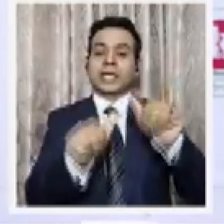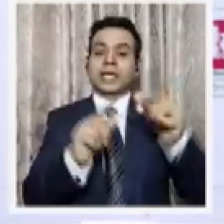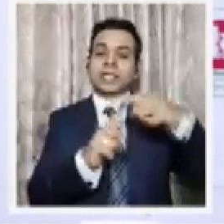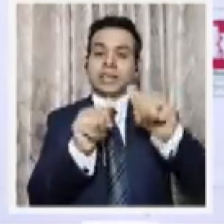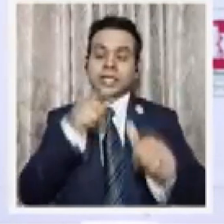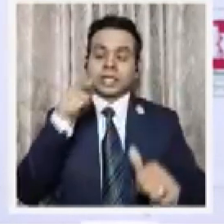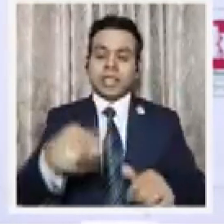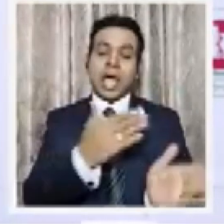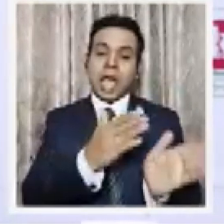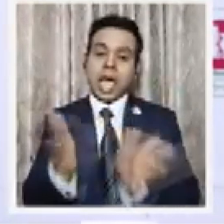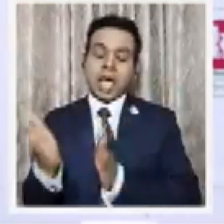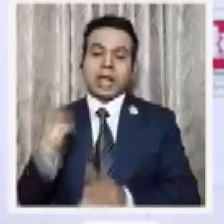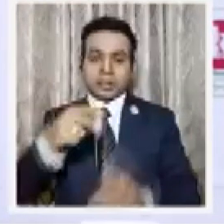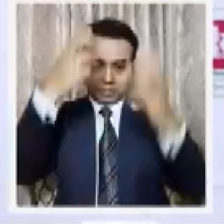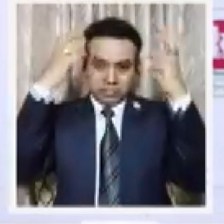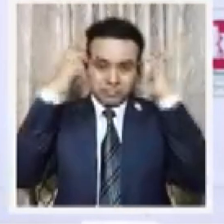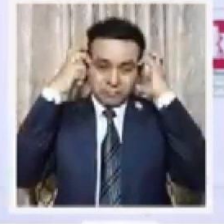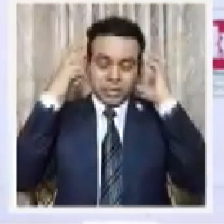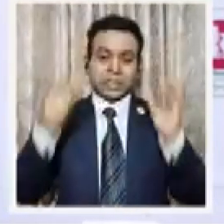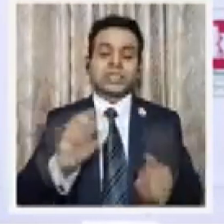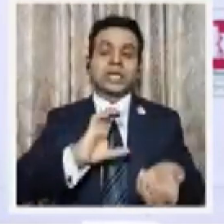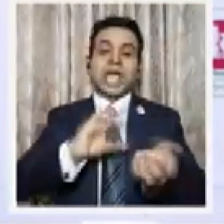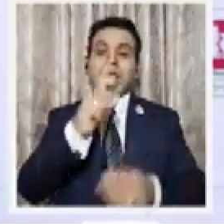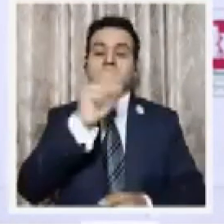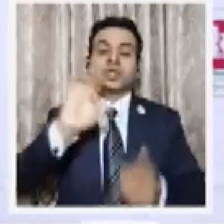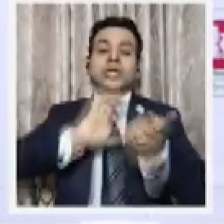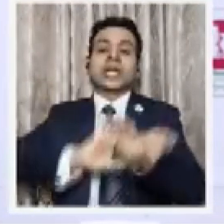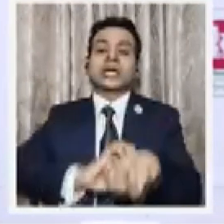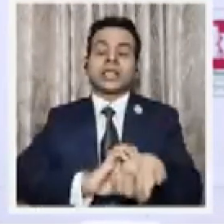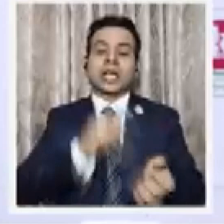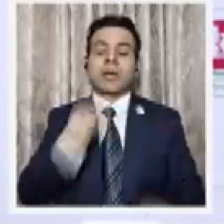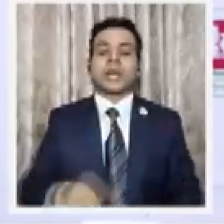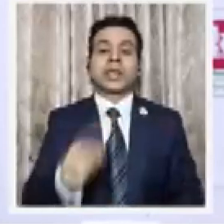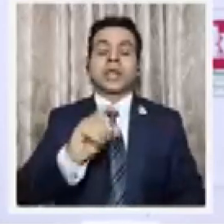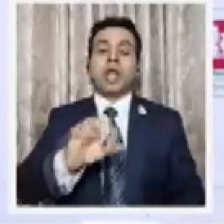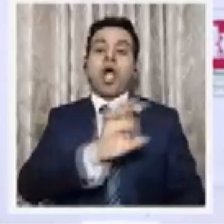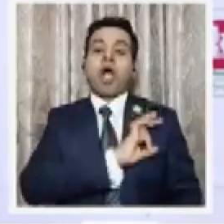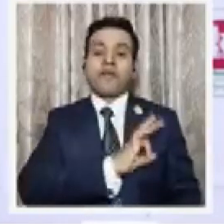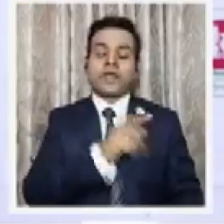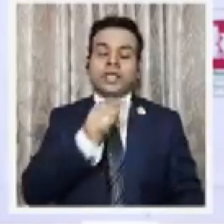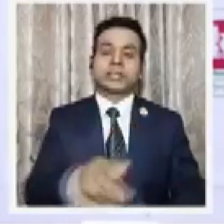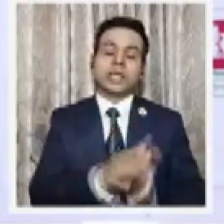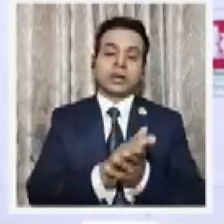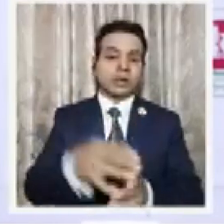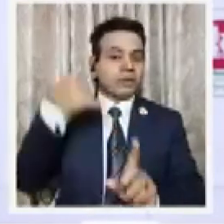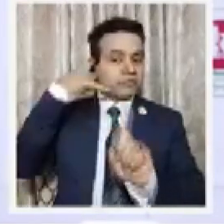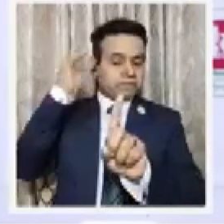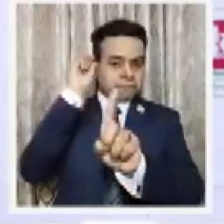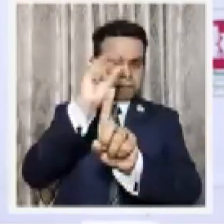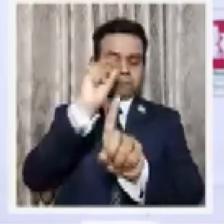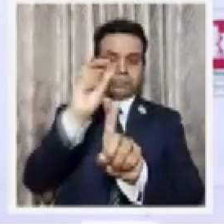স্বাস্থ্য বাতায়নের পাশাপাশি আলাদাভাবে এই কোভিড-19 টেলি হেলথ সেন্টারের মাধ্যমে সেবা প্রদান করে যাচ্ছে। এই টেলিহেলথ